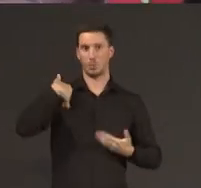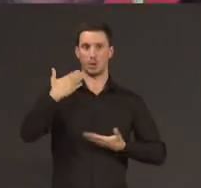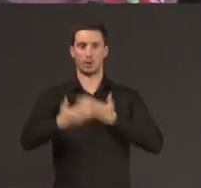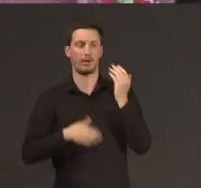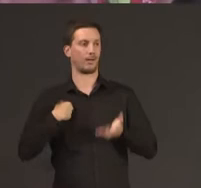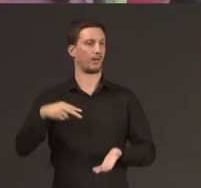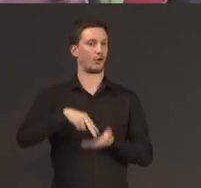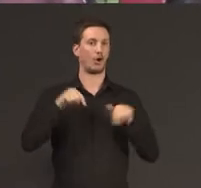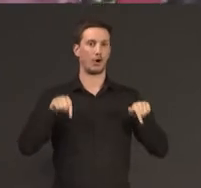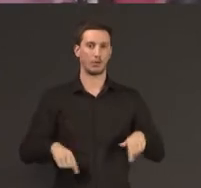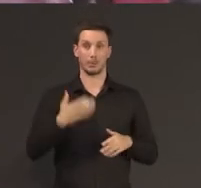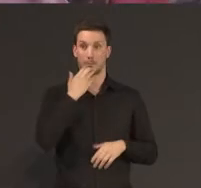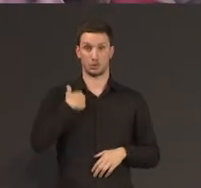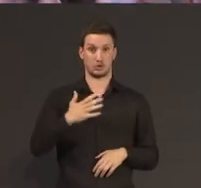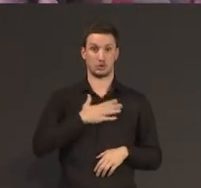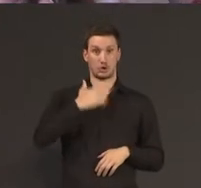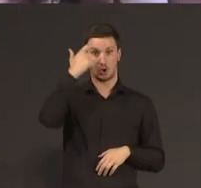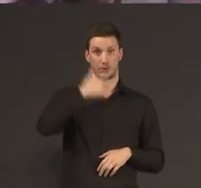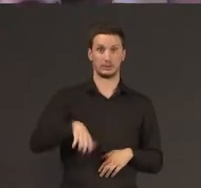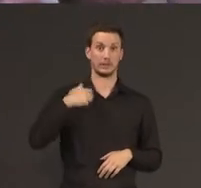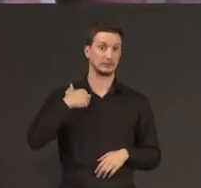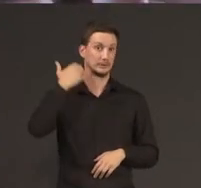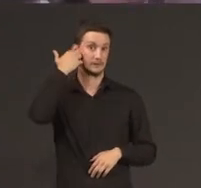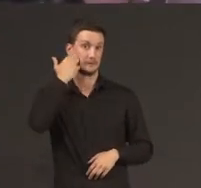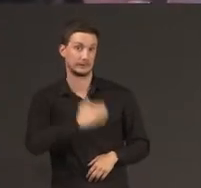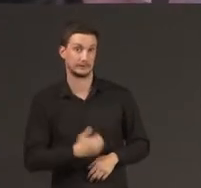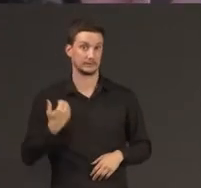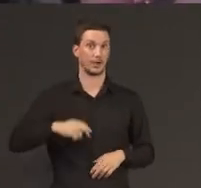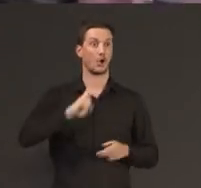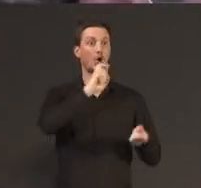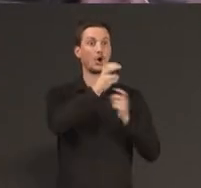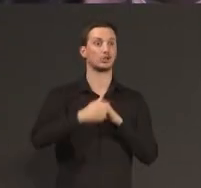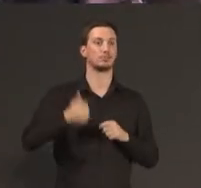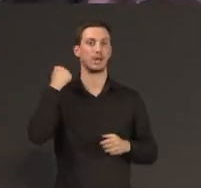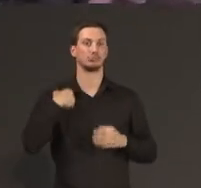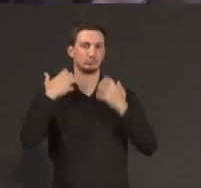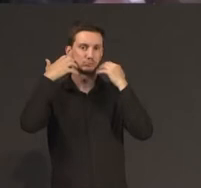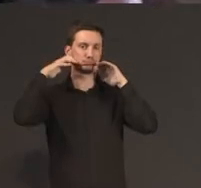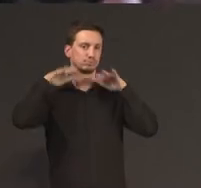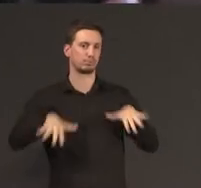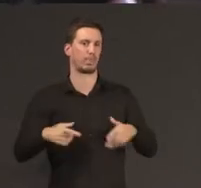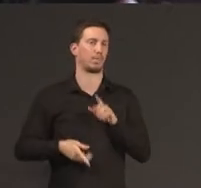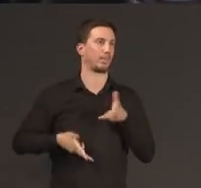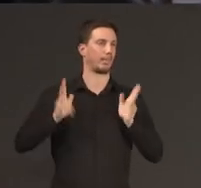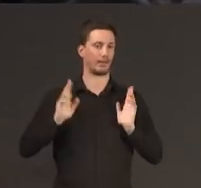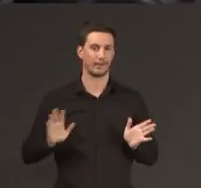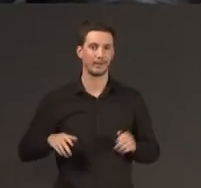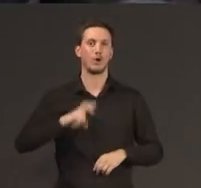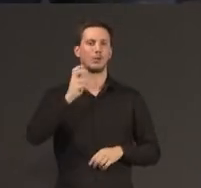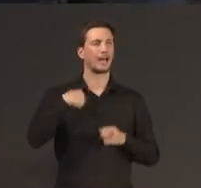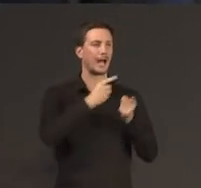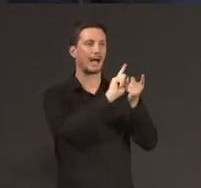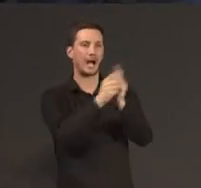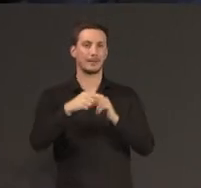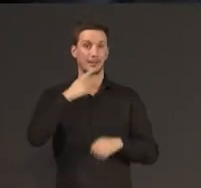d'avui. Alguns, com jo, ens hem tret la barba, mentre que als altres els haurà agradat més deixar-la créixer. Petits canvis que han anat fent